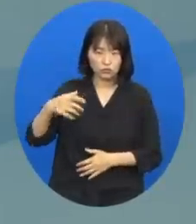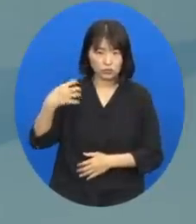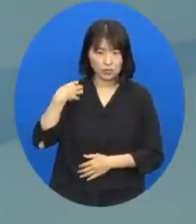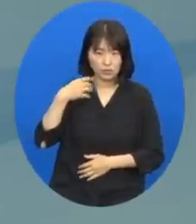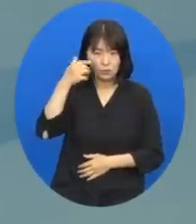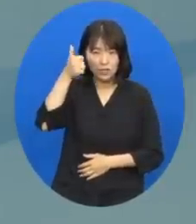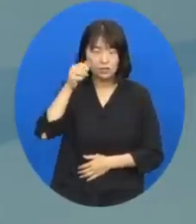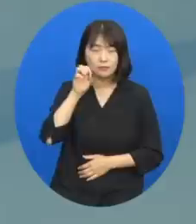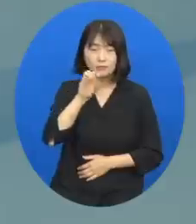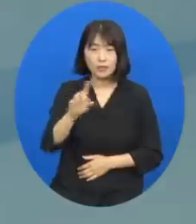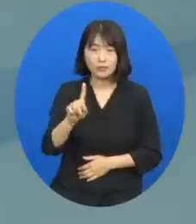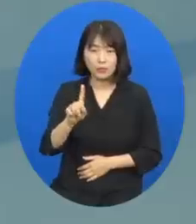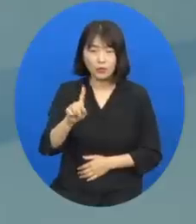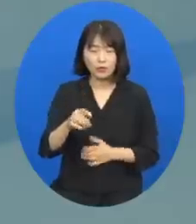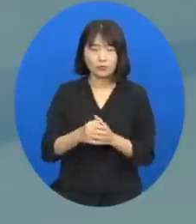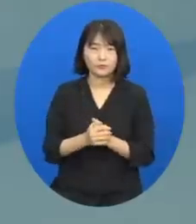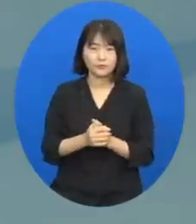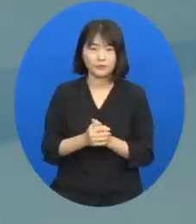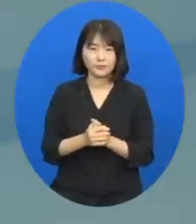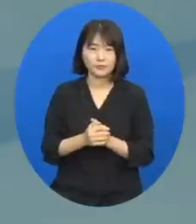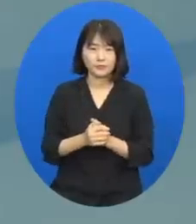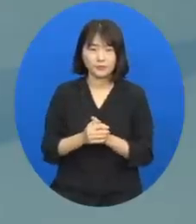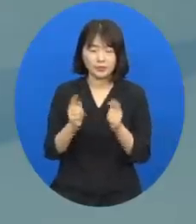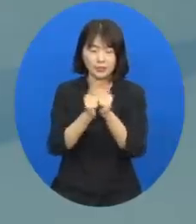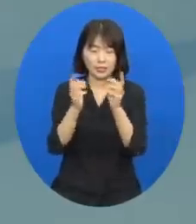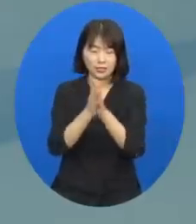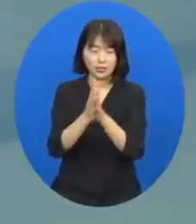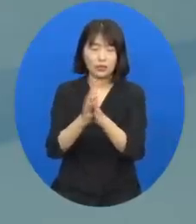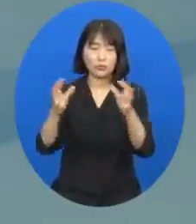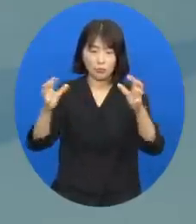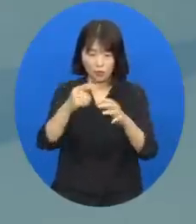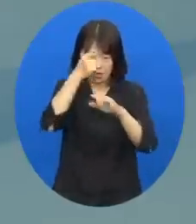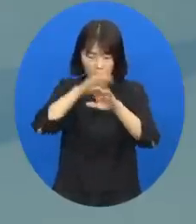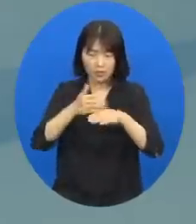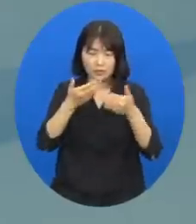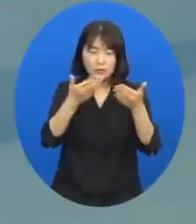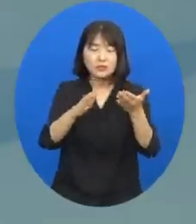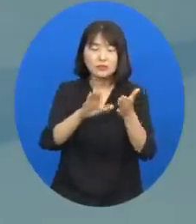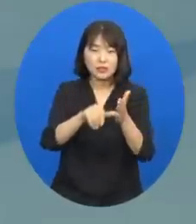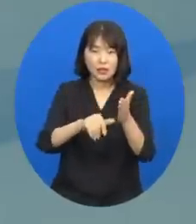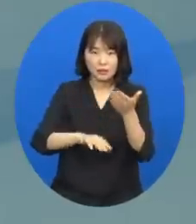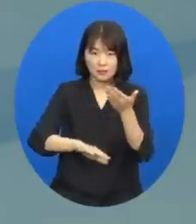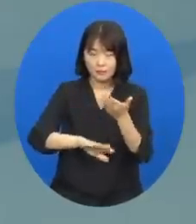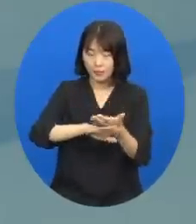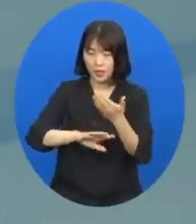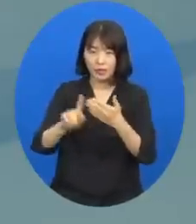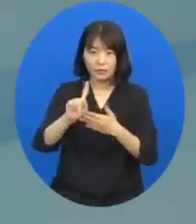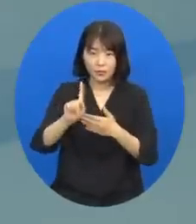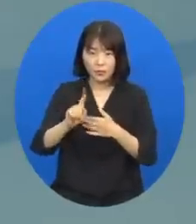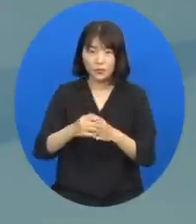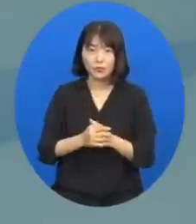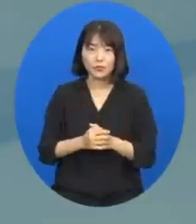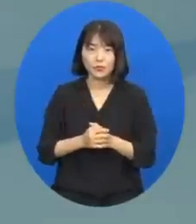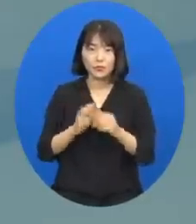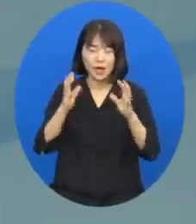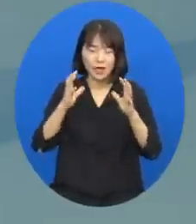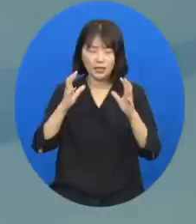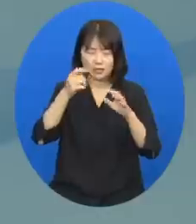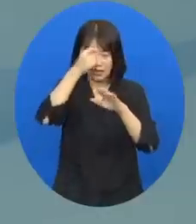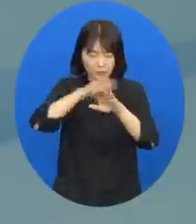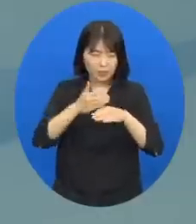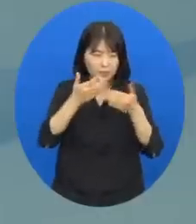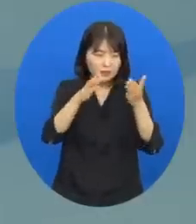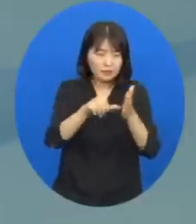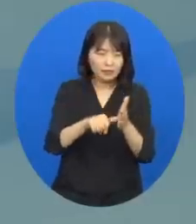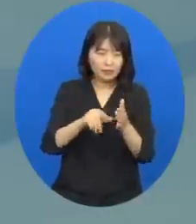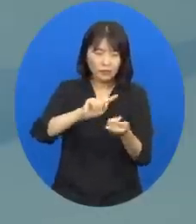예배를 하고 나니까 달라진 점이 있다는 거예요 뭡니까 했더니 아이들이 예배를 드리다가 티격태격 싸우는 모습을